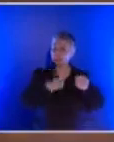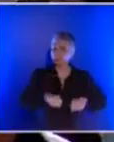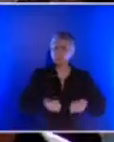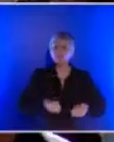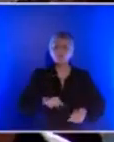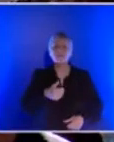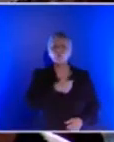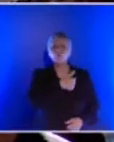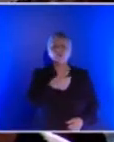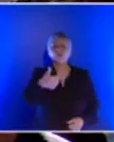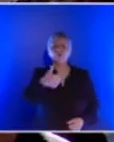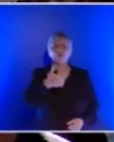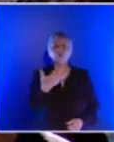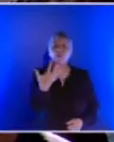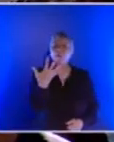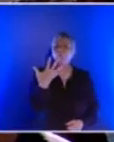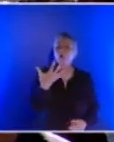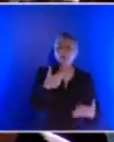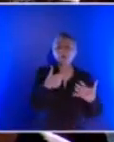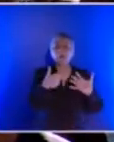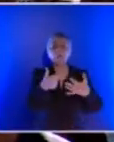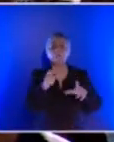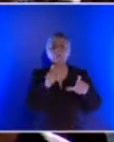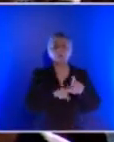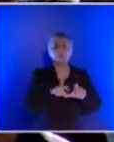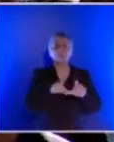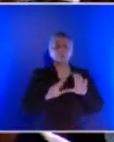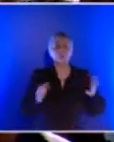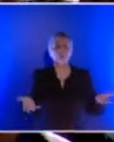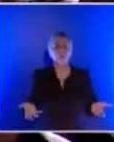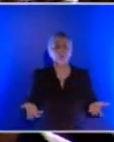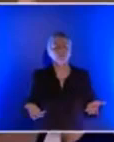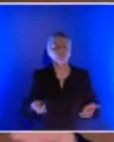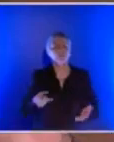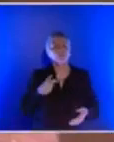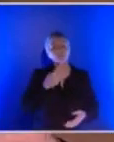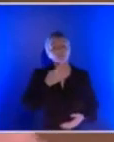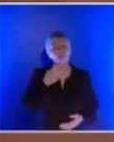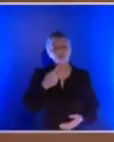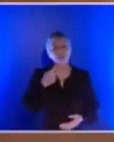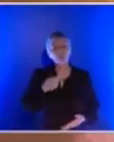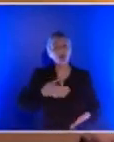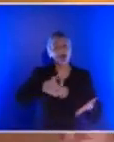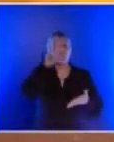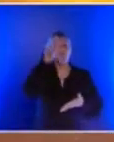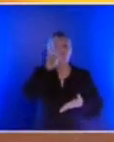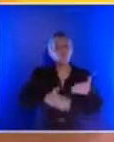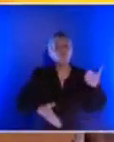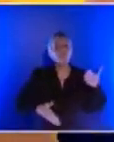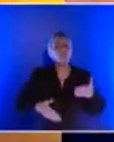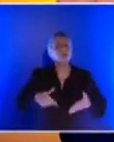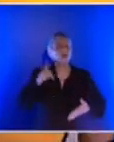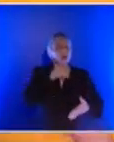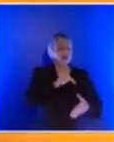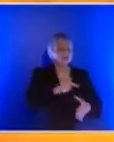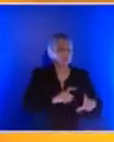εξοικονόμηση. Είπαμε, το 50% θα πάει σε νοικοκυριά, κατά προτίμηση τα πιο